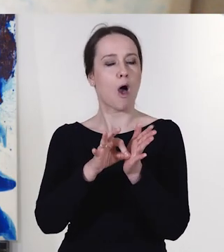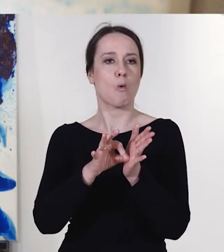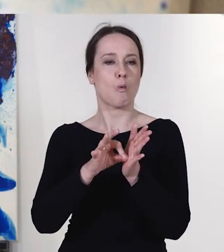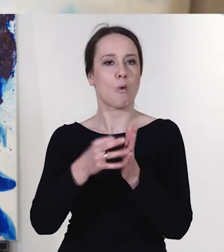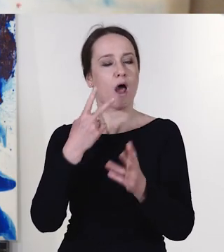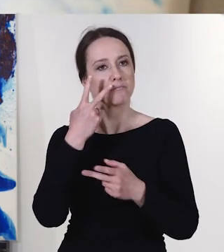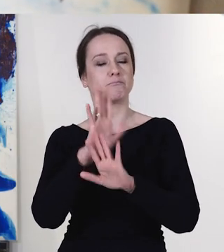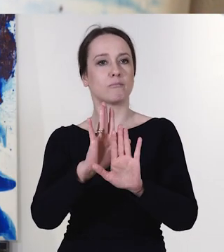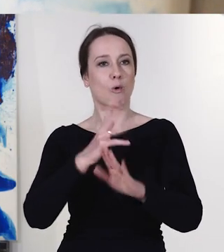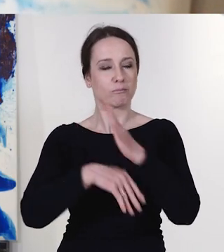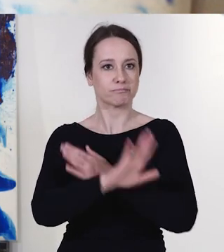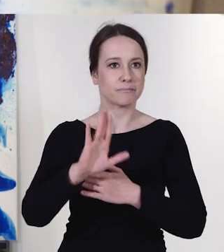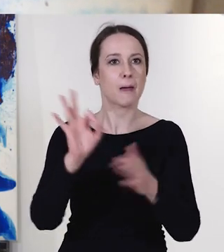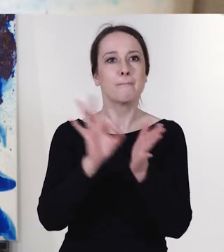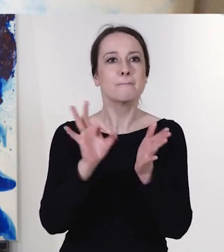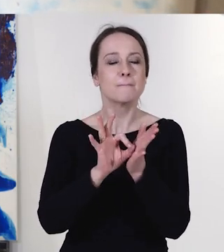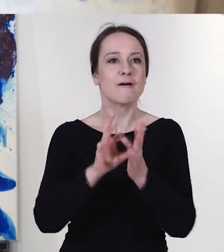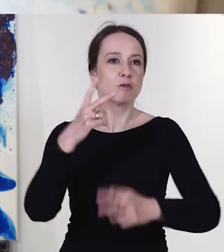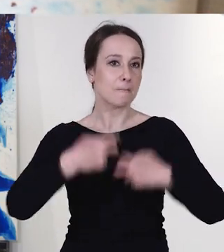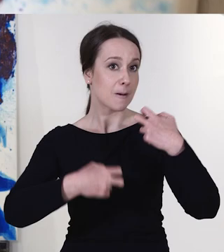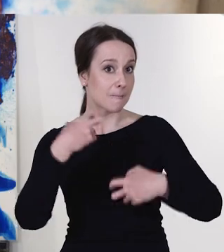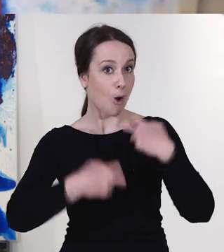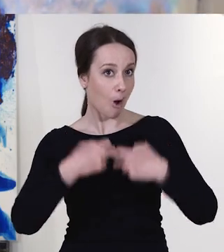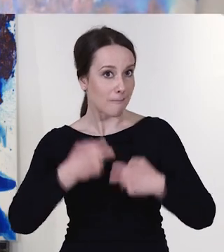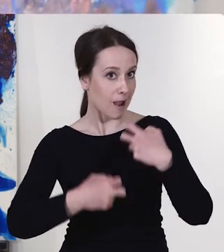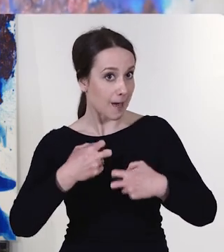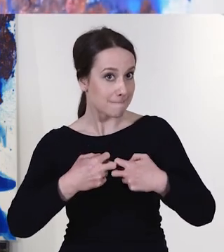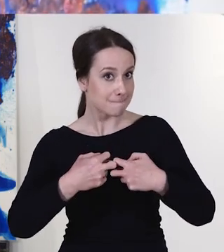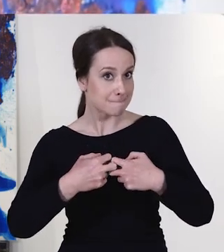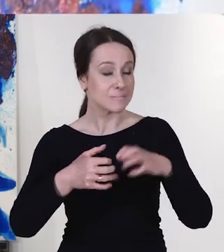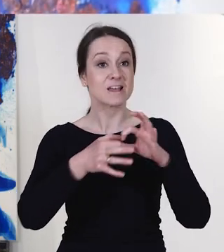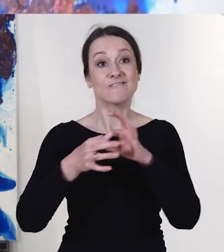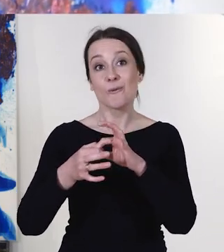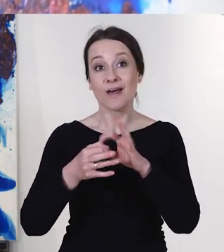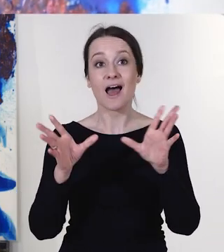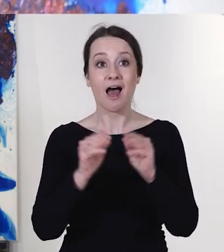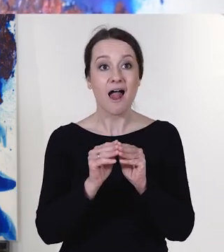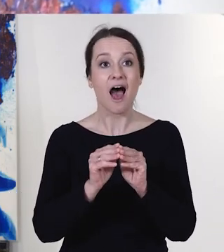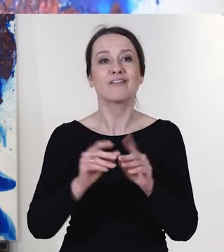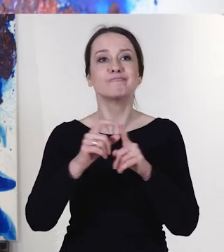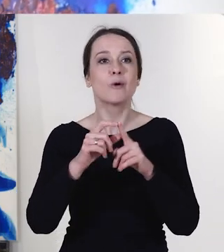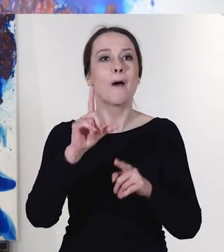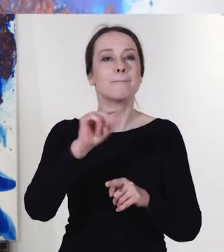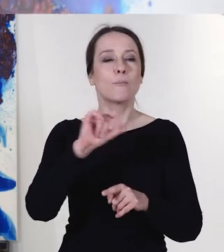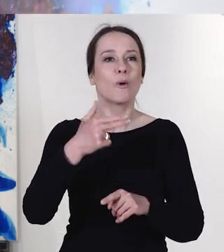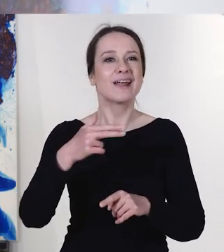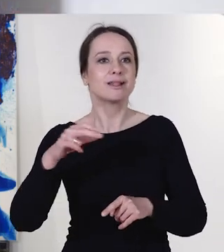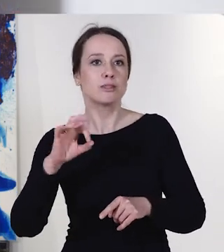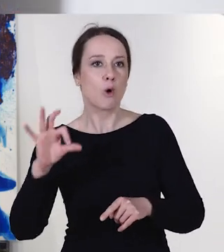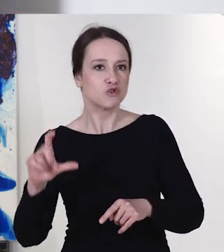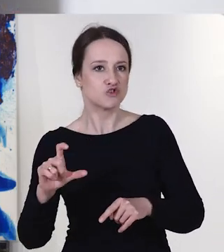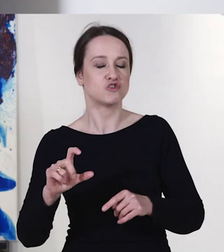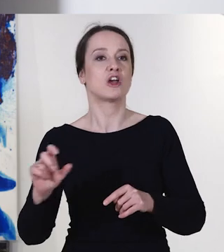zaprezentowany mówiąc o pewnym problemie dotyczącym pojęcia płynności czyli